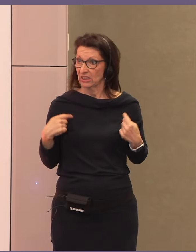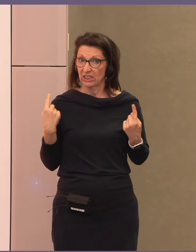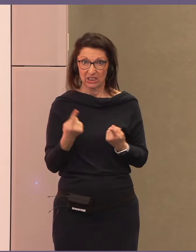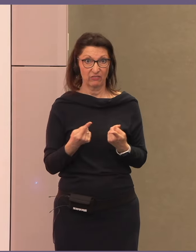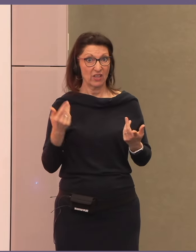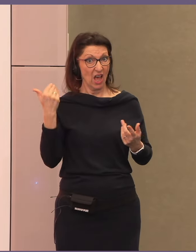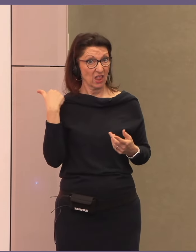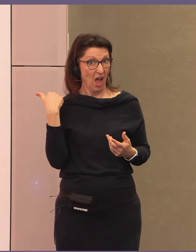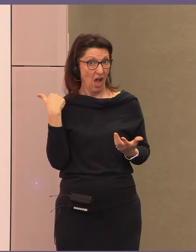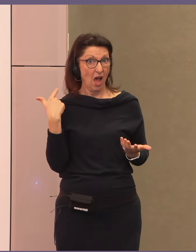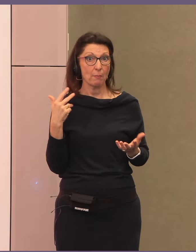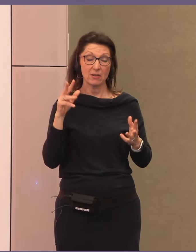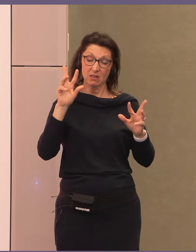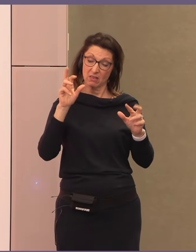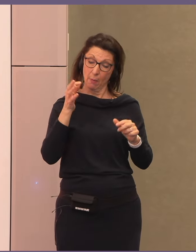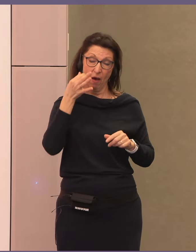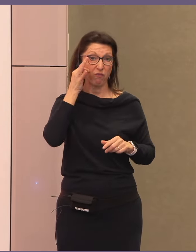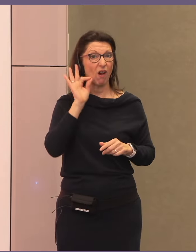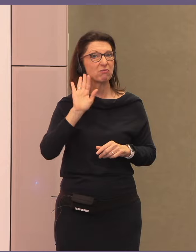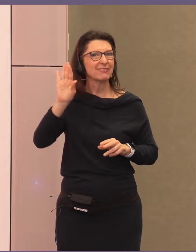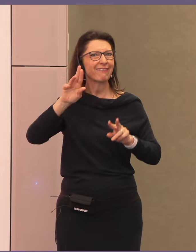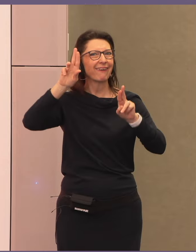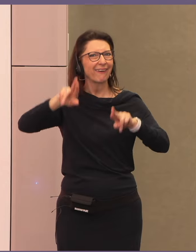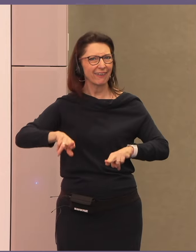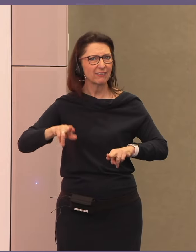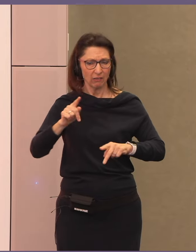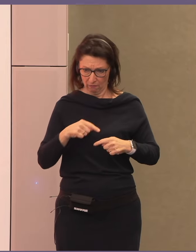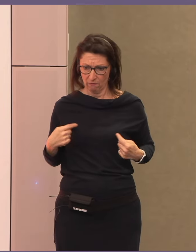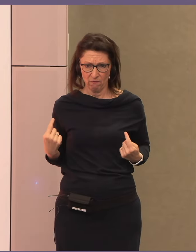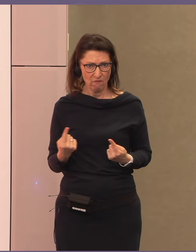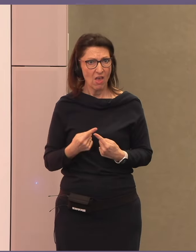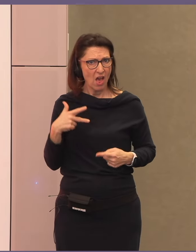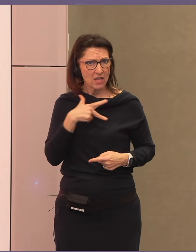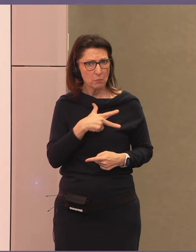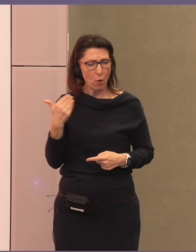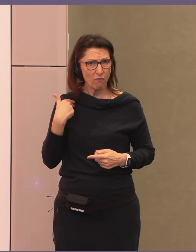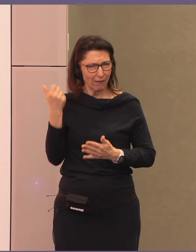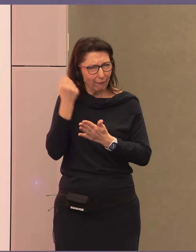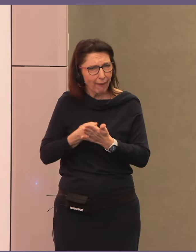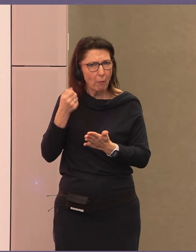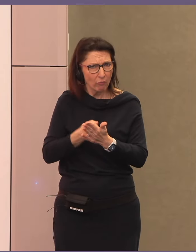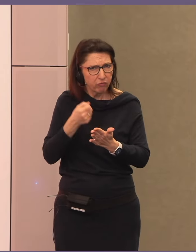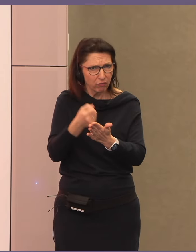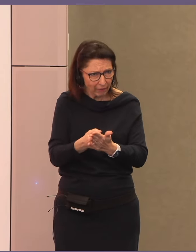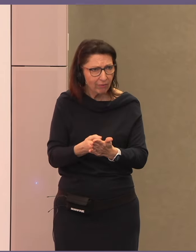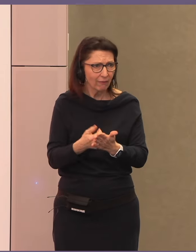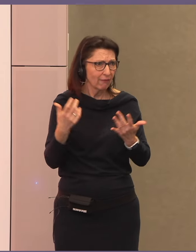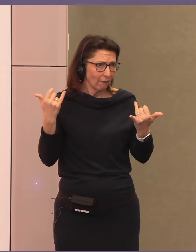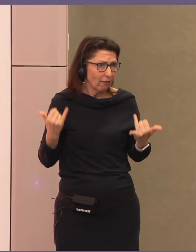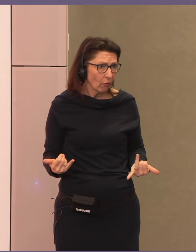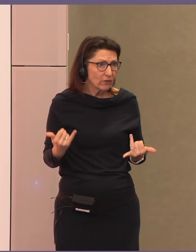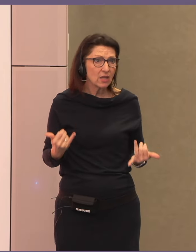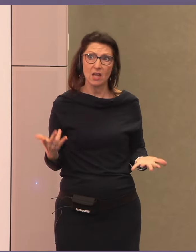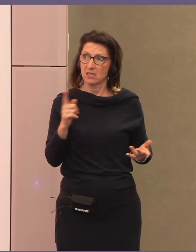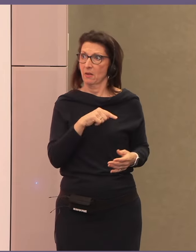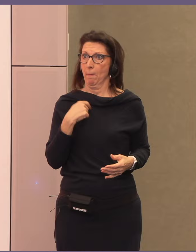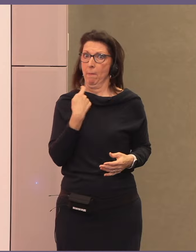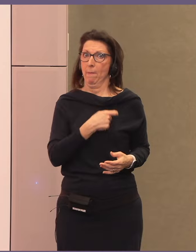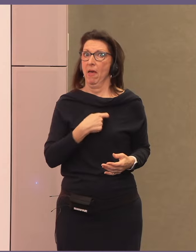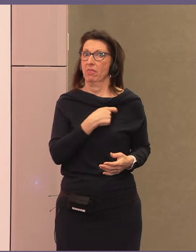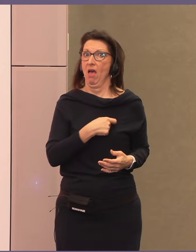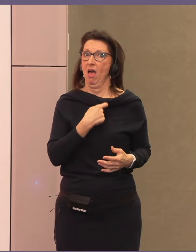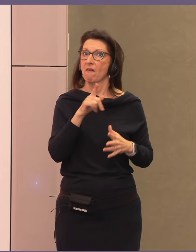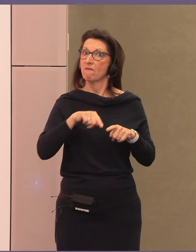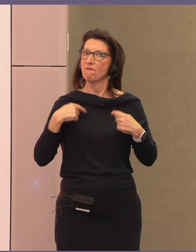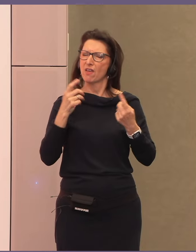Frauenrechte gekämpft haben in diesem Land, so sind wir jetzt die Organisation als Partei, die Frauenrechte